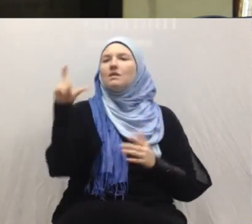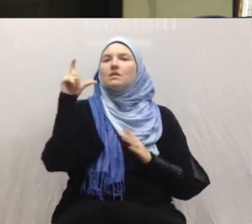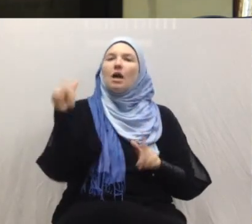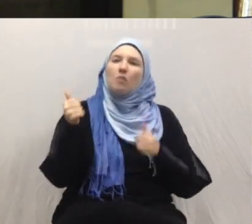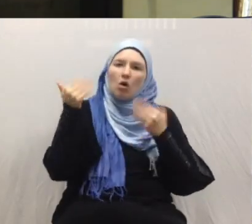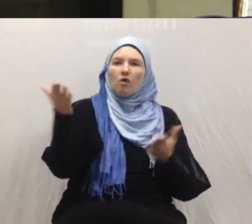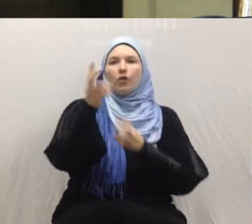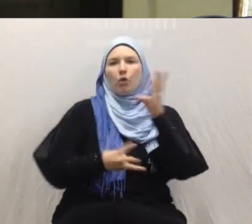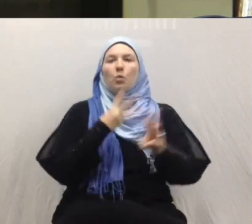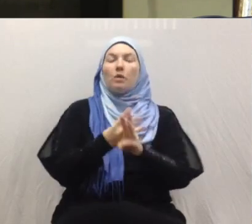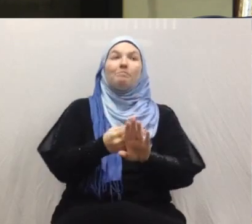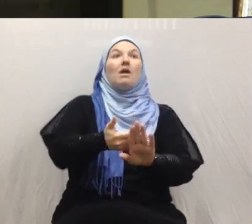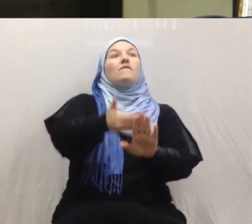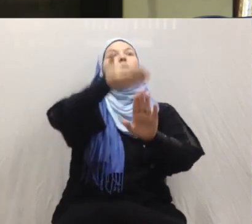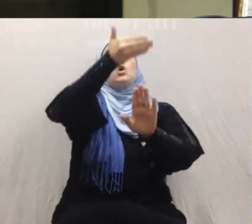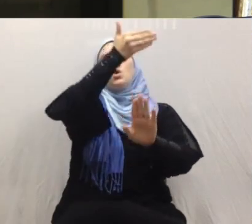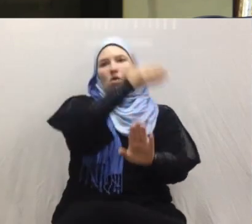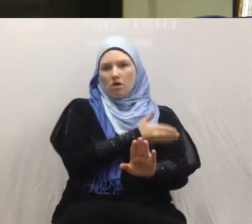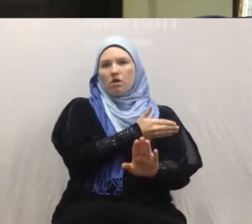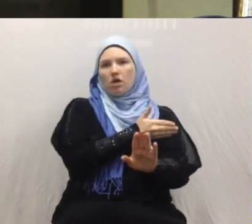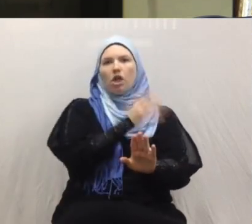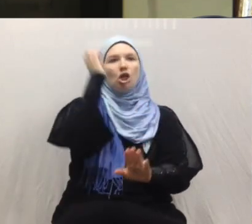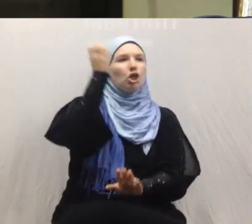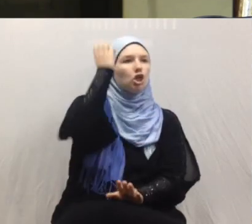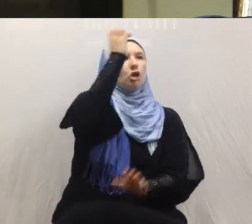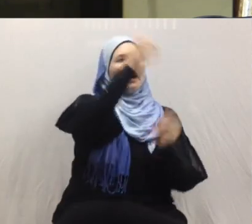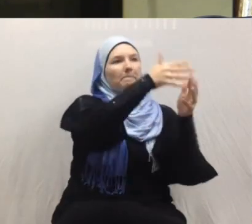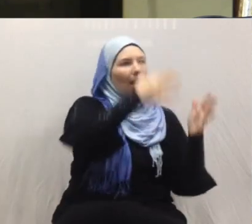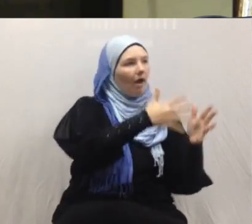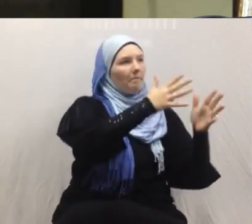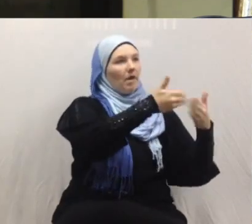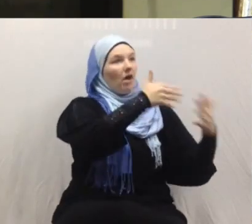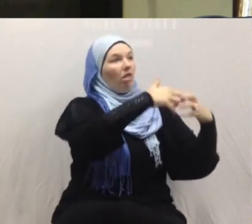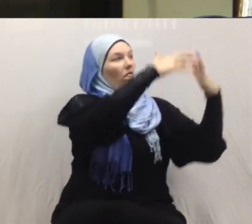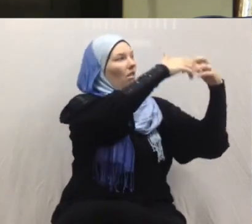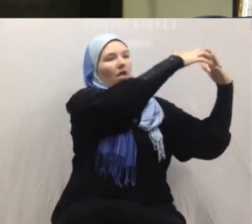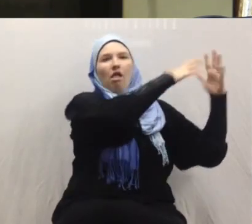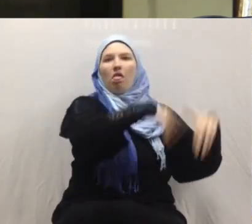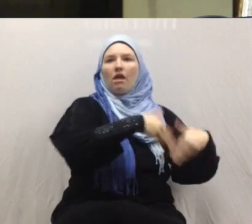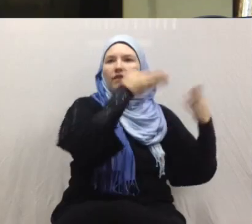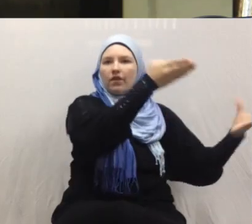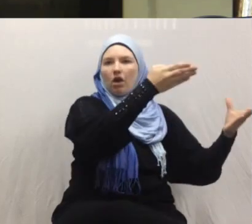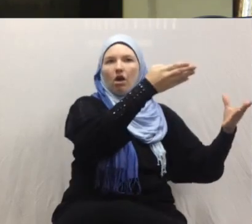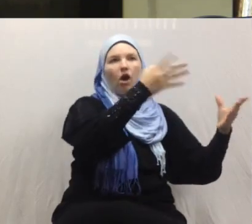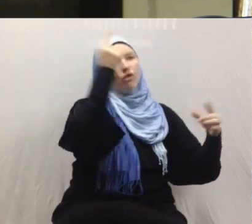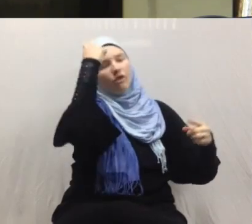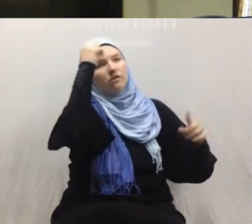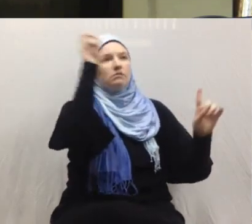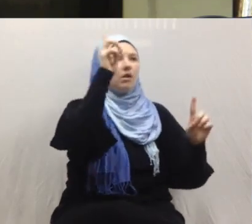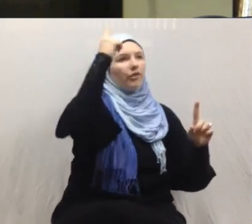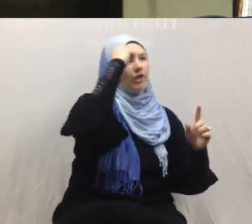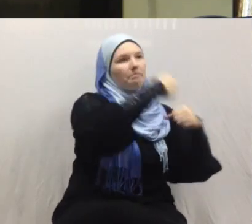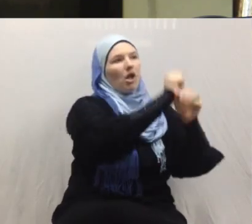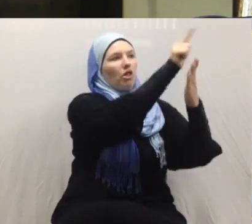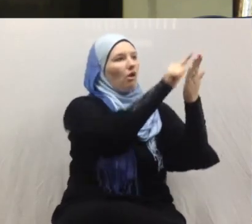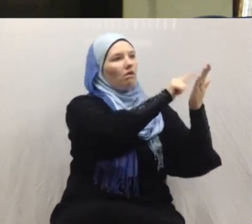world before Europe and America were born. جزاكم الله خير. اللهم